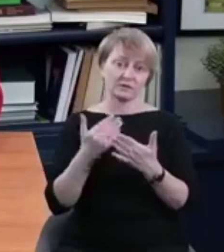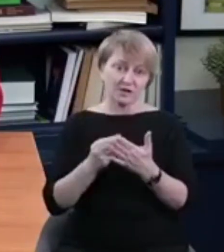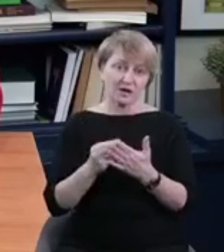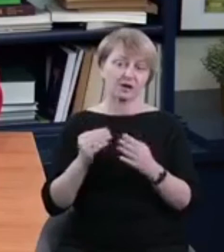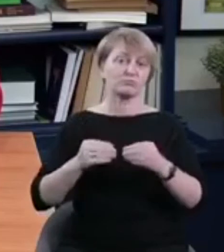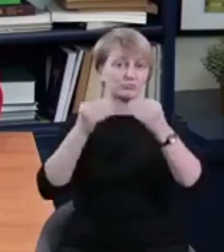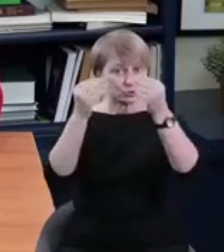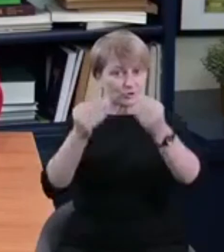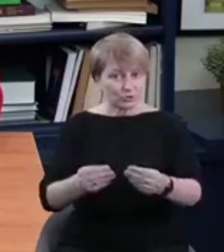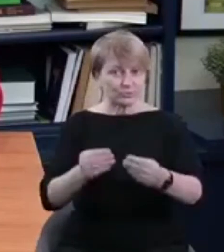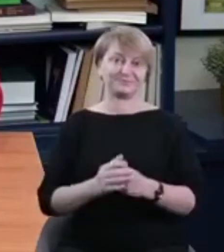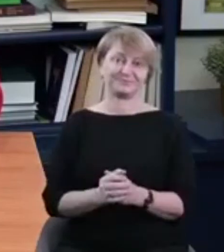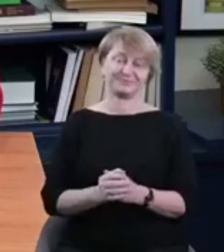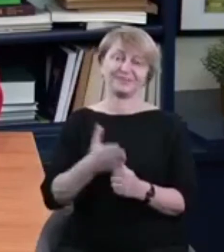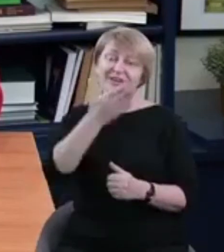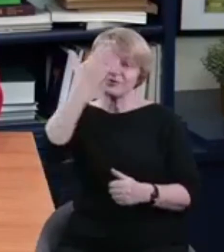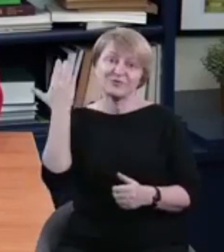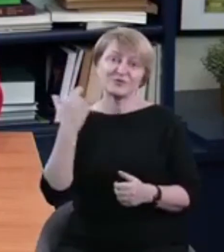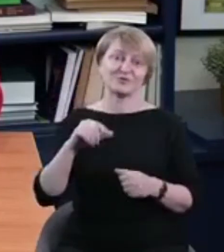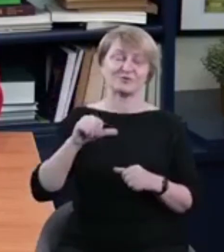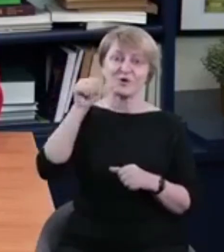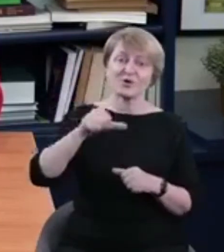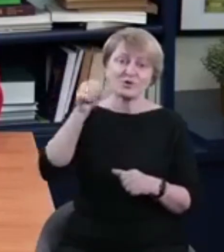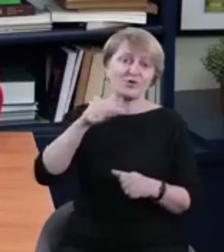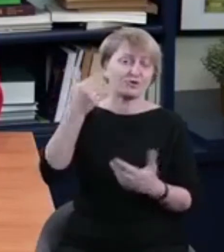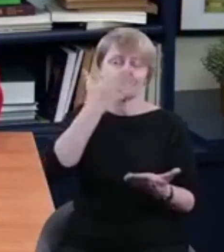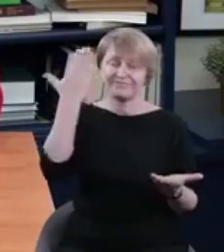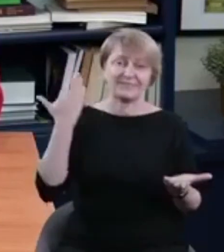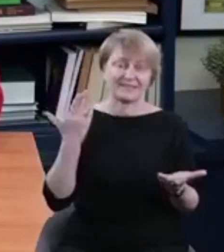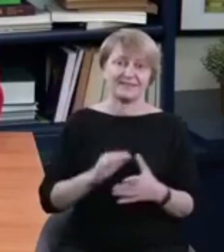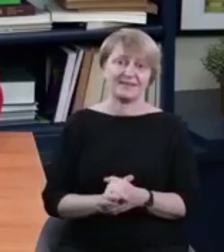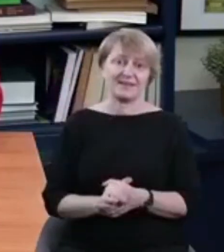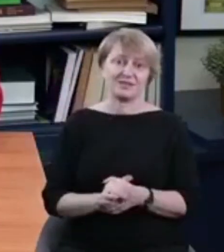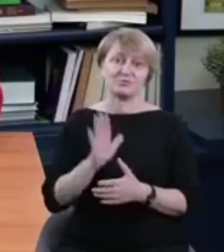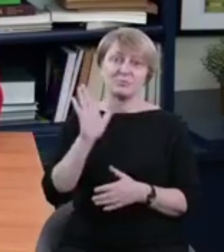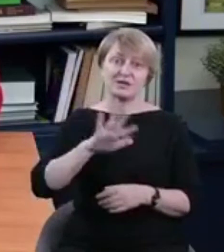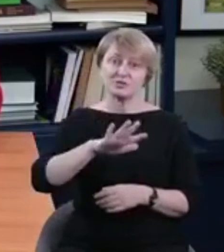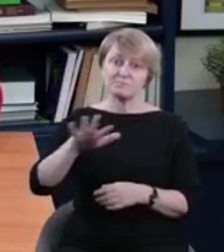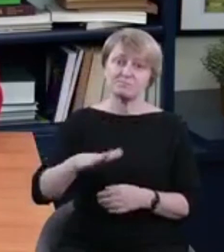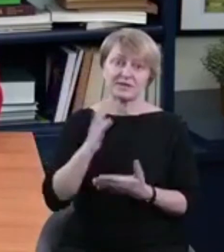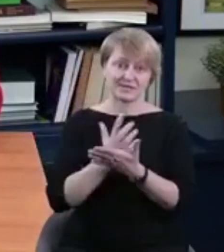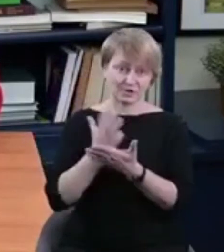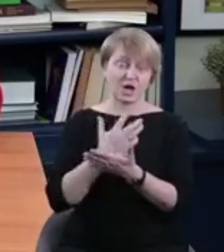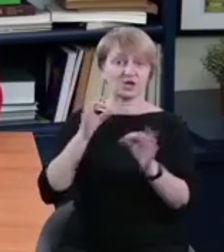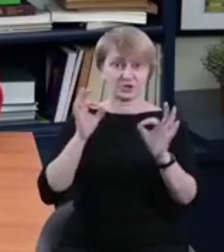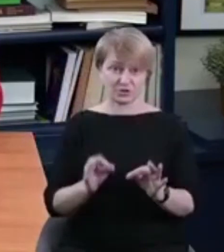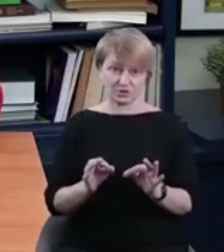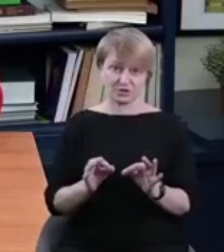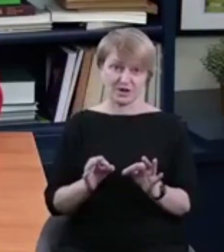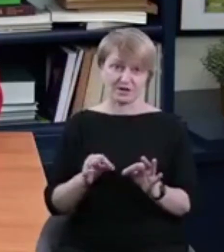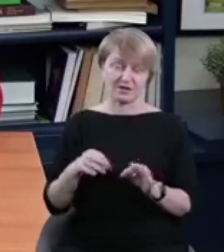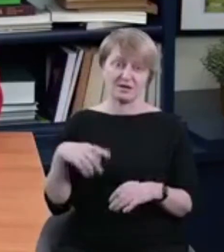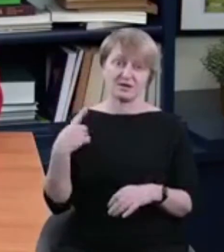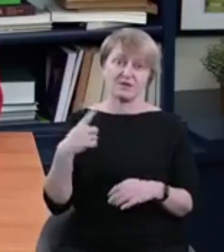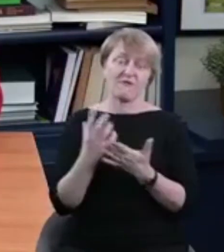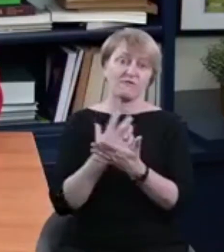inwestycje część inwestycji nie wiedzieliśmy takie jedno szybkie nie wiedzieliśmy po prostu czy po pierwsze prac będzie wykorzystywany dzisiaj wiemy że nie byłby tak czy siak